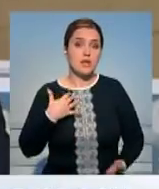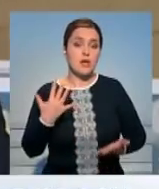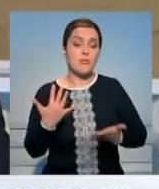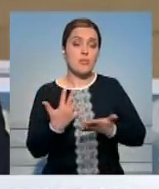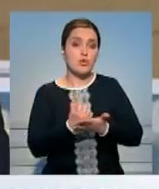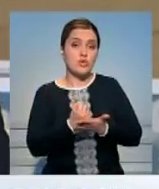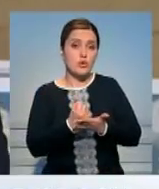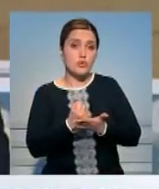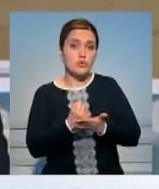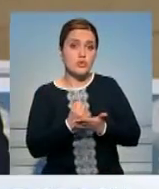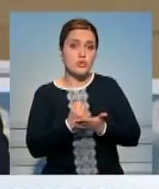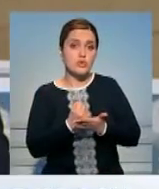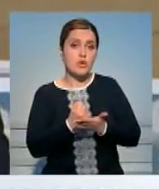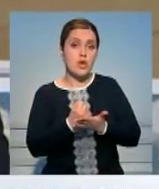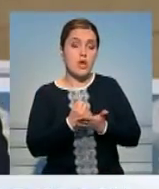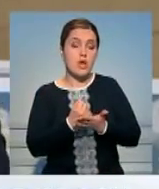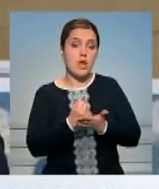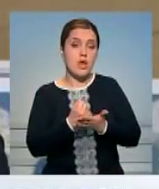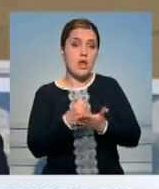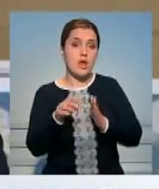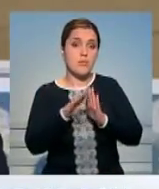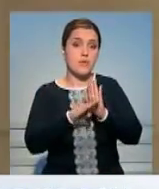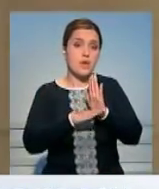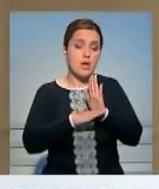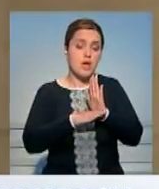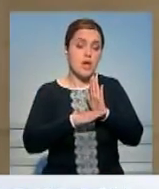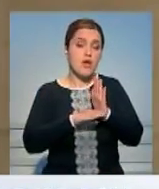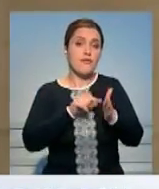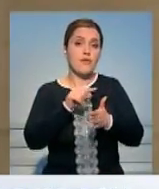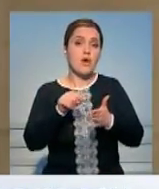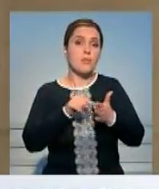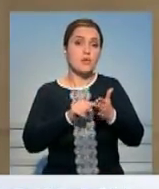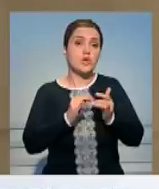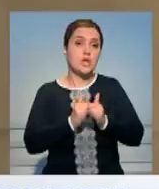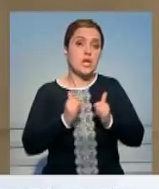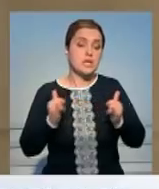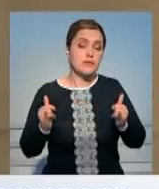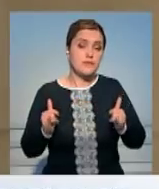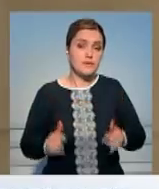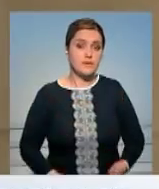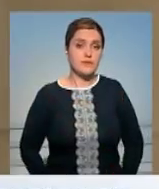на повестку дня ключевые вопросы регионального развития. Прежде всего,